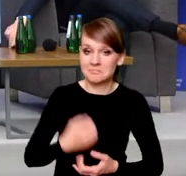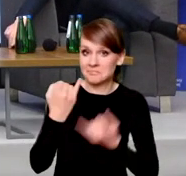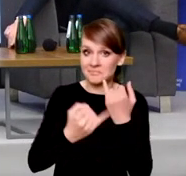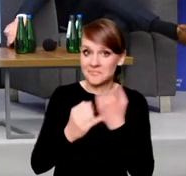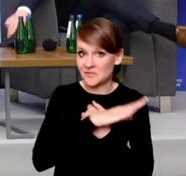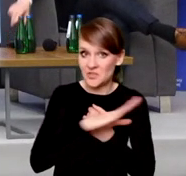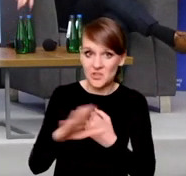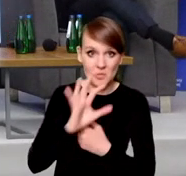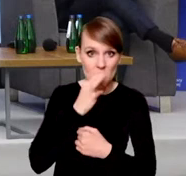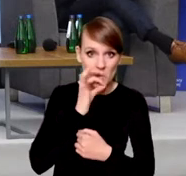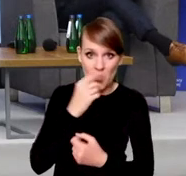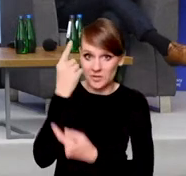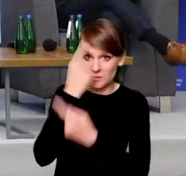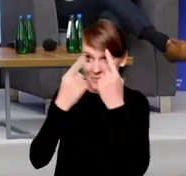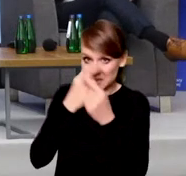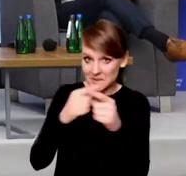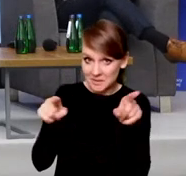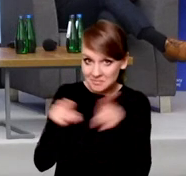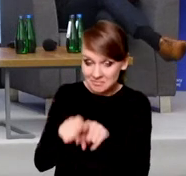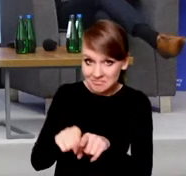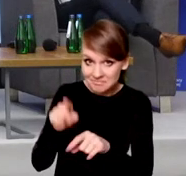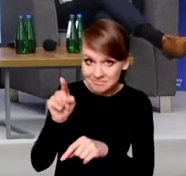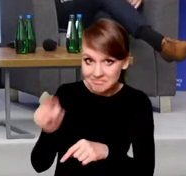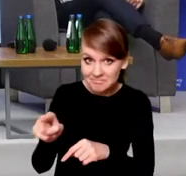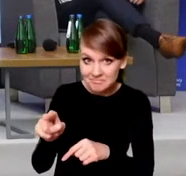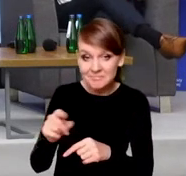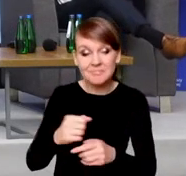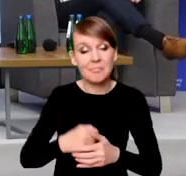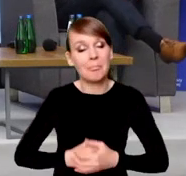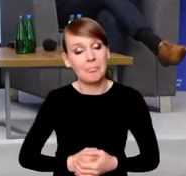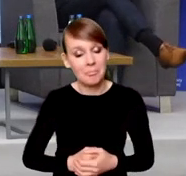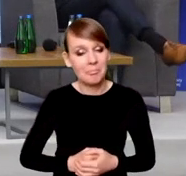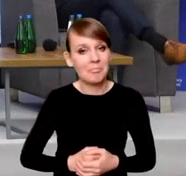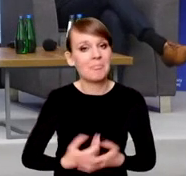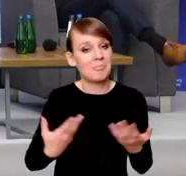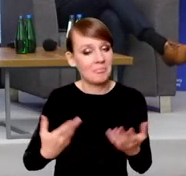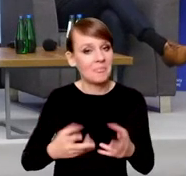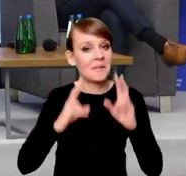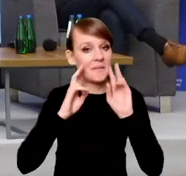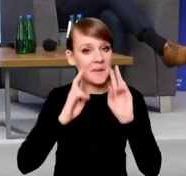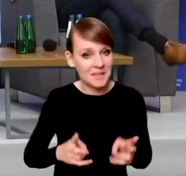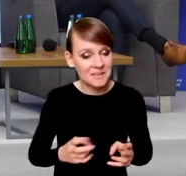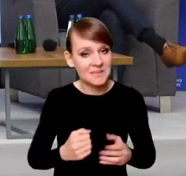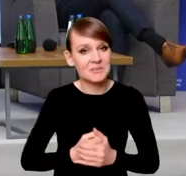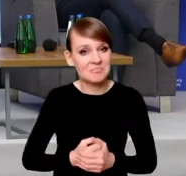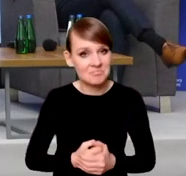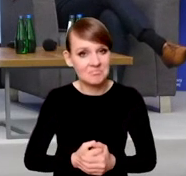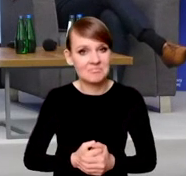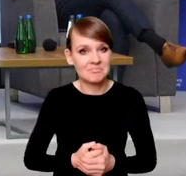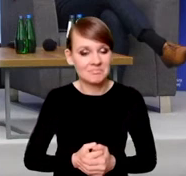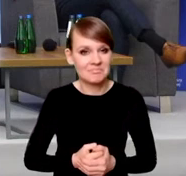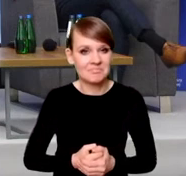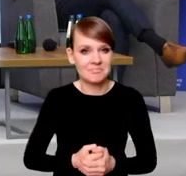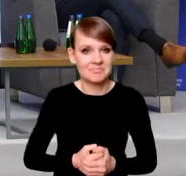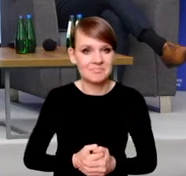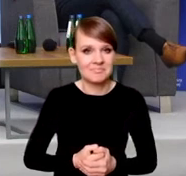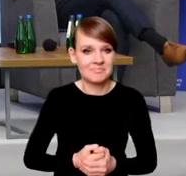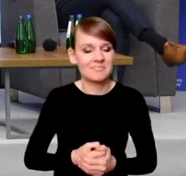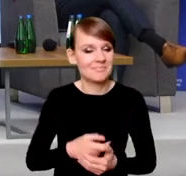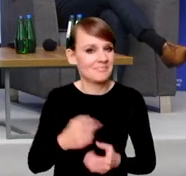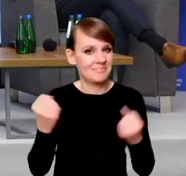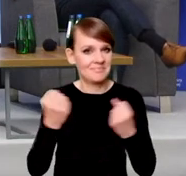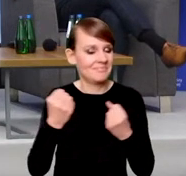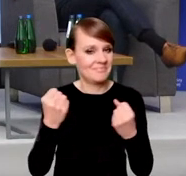ludzie, jak nasz doktorant, to rzeczywiście jest to bardzo